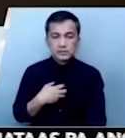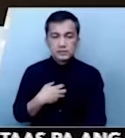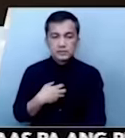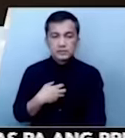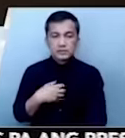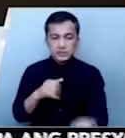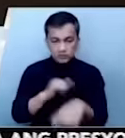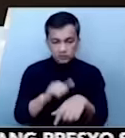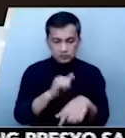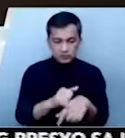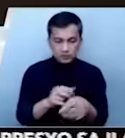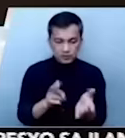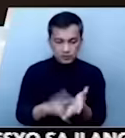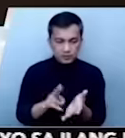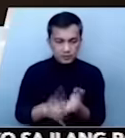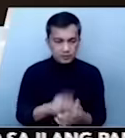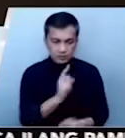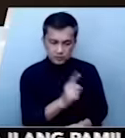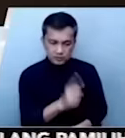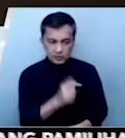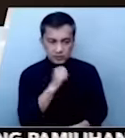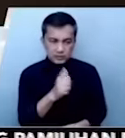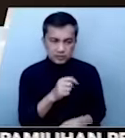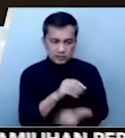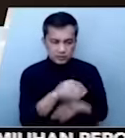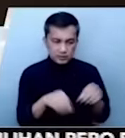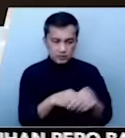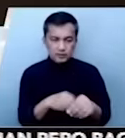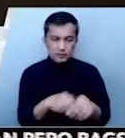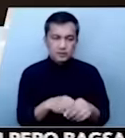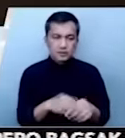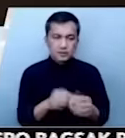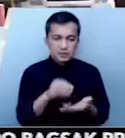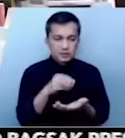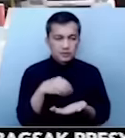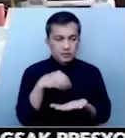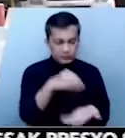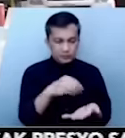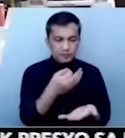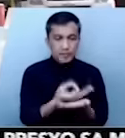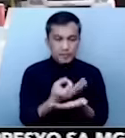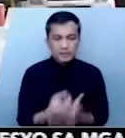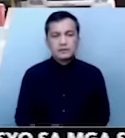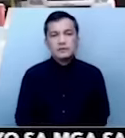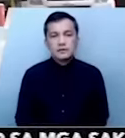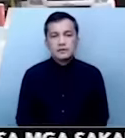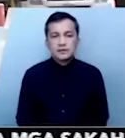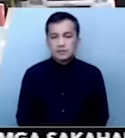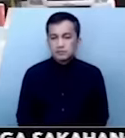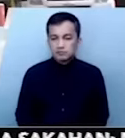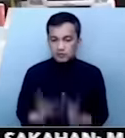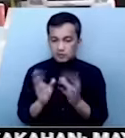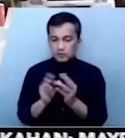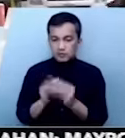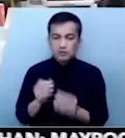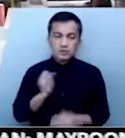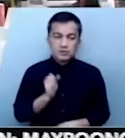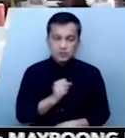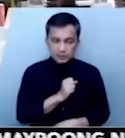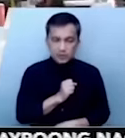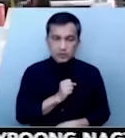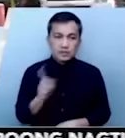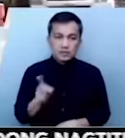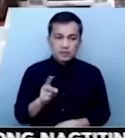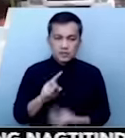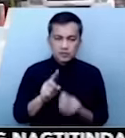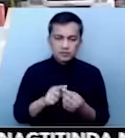at tinatakot na hindi mabibigyan ng mga itinakdang ayuda. Nagpulong na ang mga senador kaugnay sa planong tsa-tsa, pero ang detalye nito